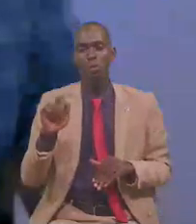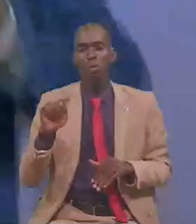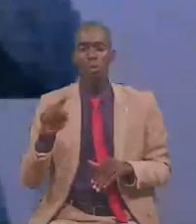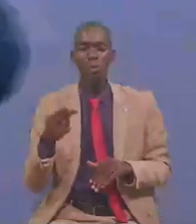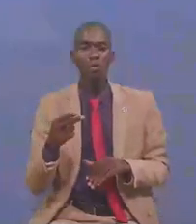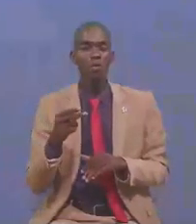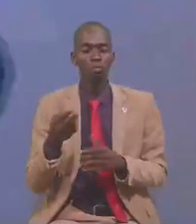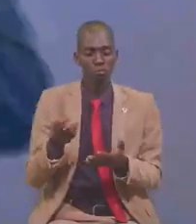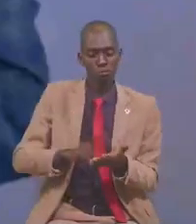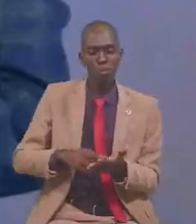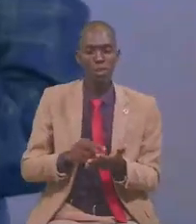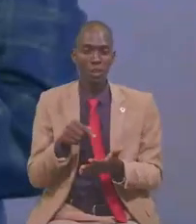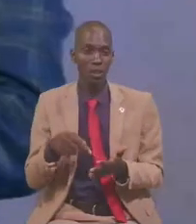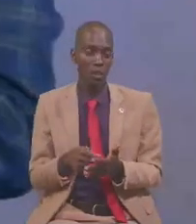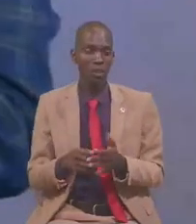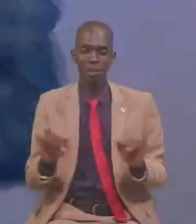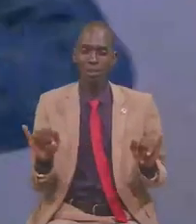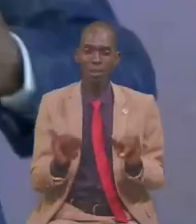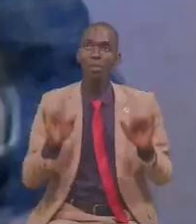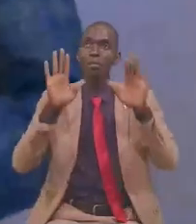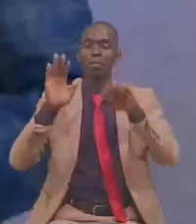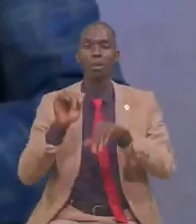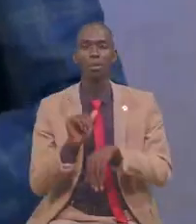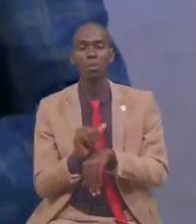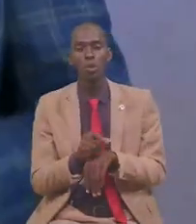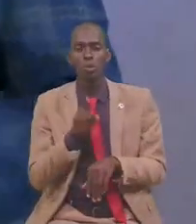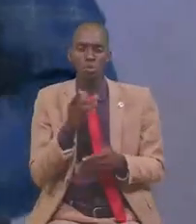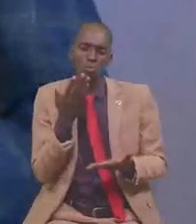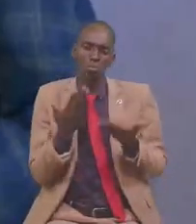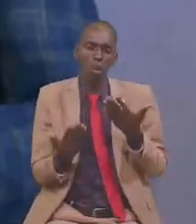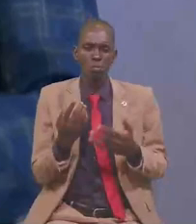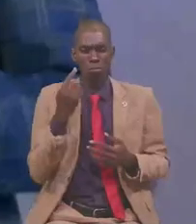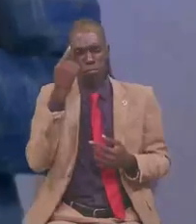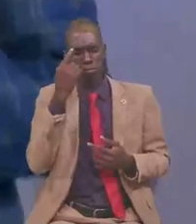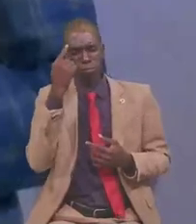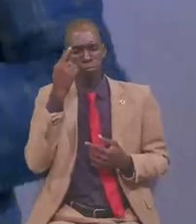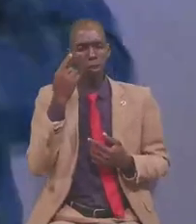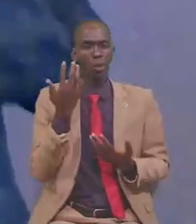a relaté ce même miracle. Vous pourrez vous demander